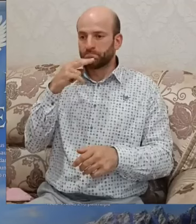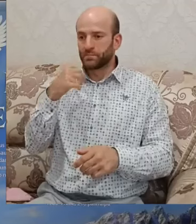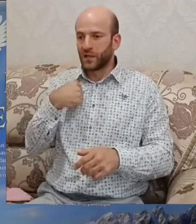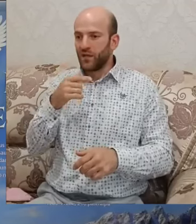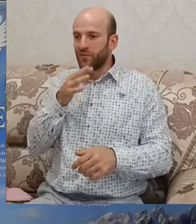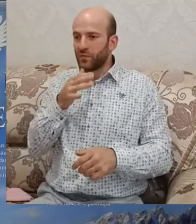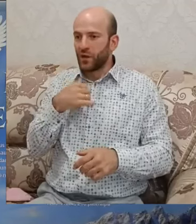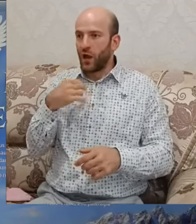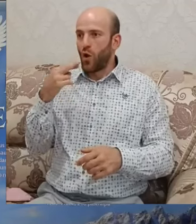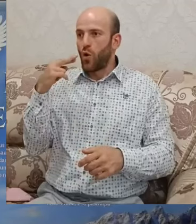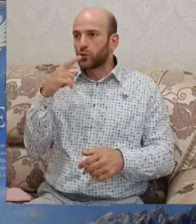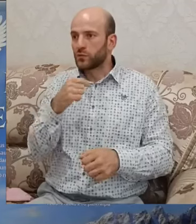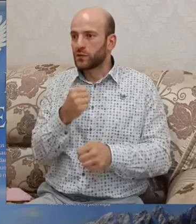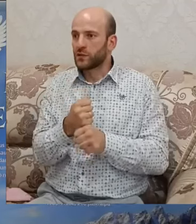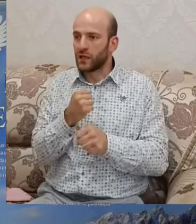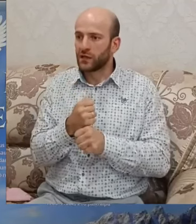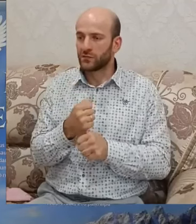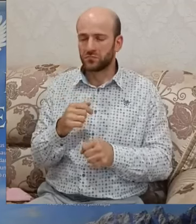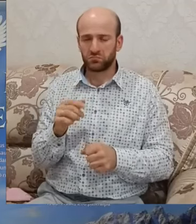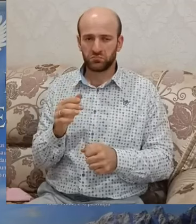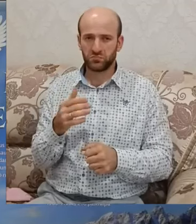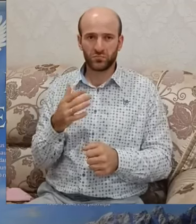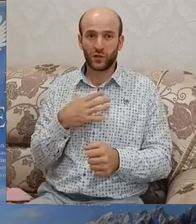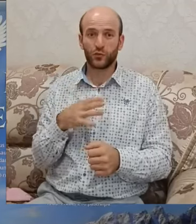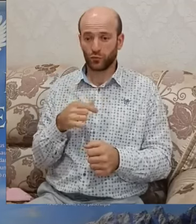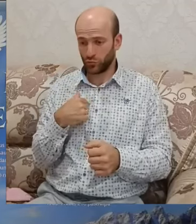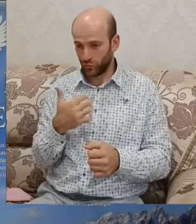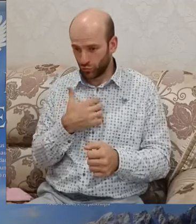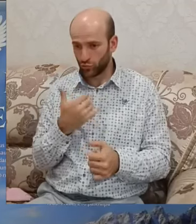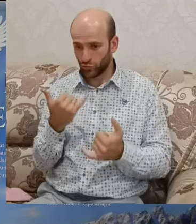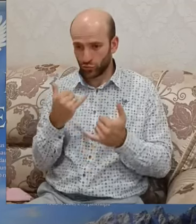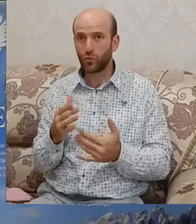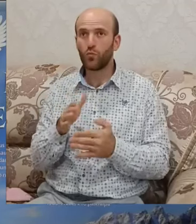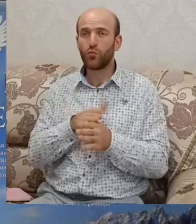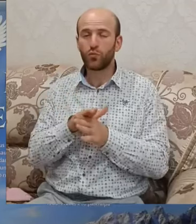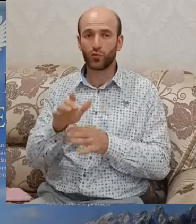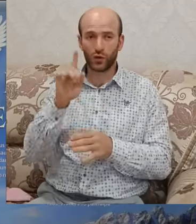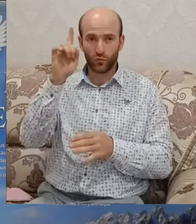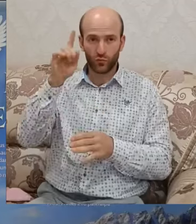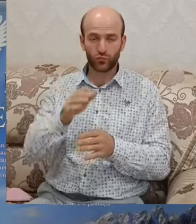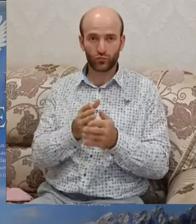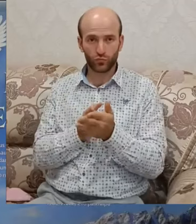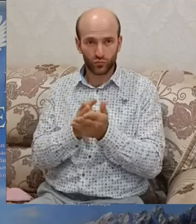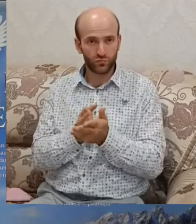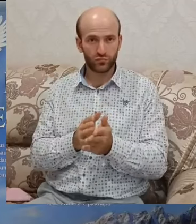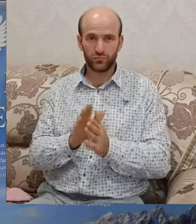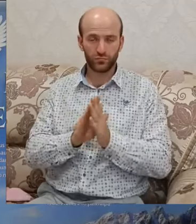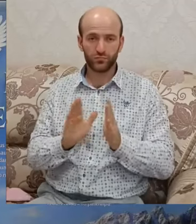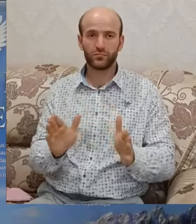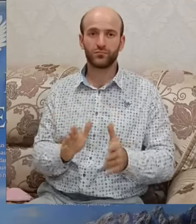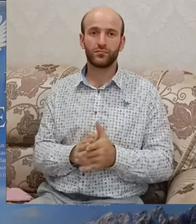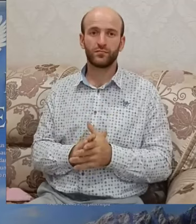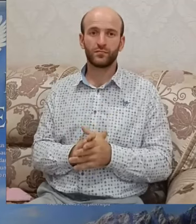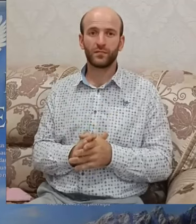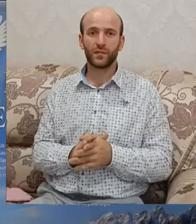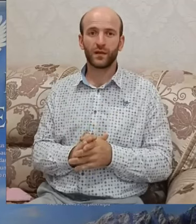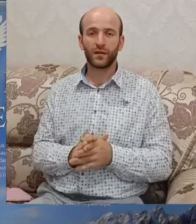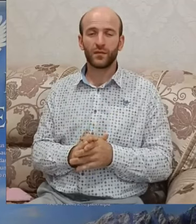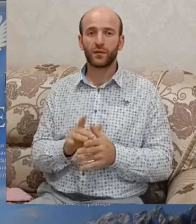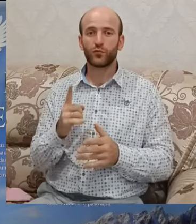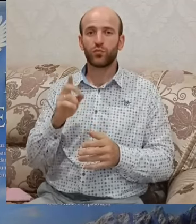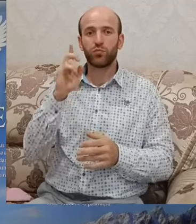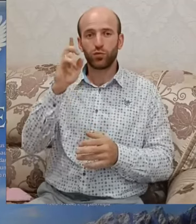было и нелегко, но я рад. Už rezultat. За результат. Nes mes susirinkome. Потому что мы собрались. O Dievo žodis sako. А Божье слово kad